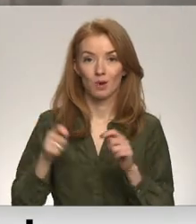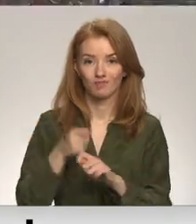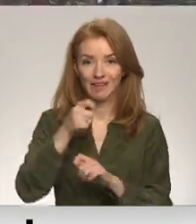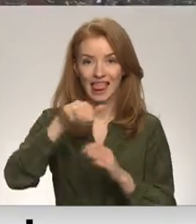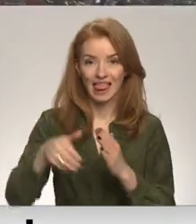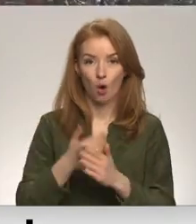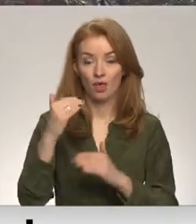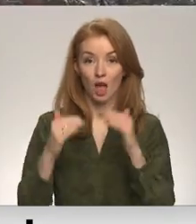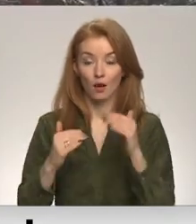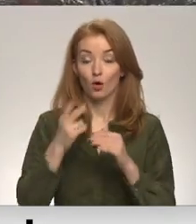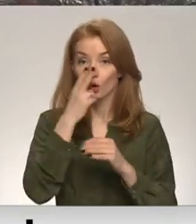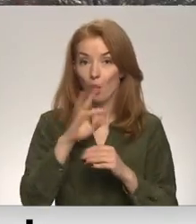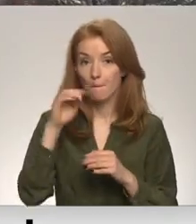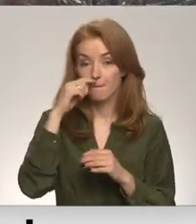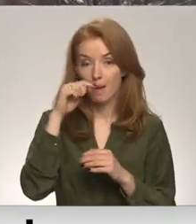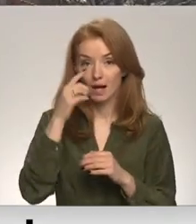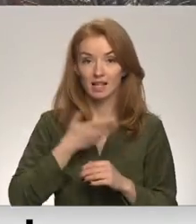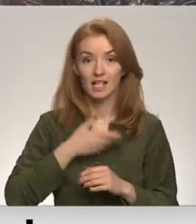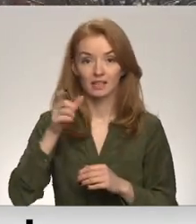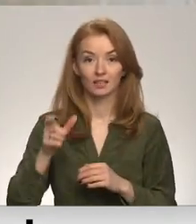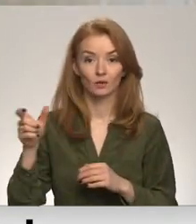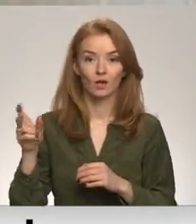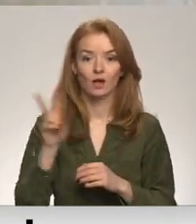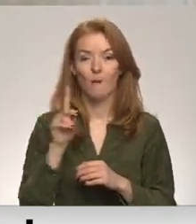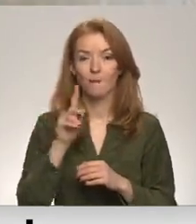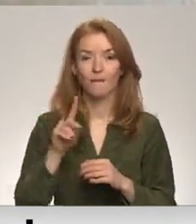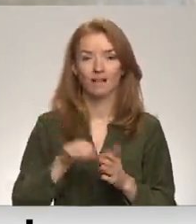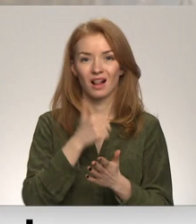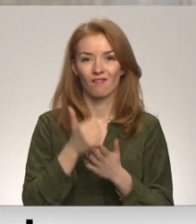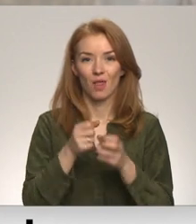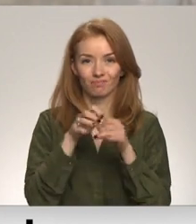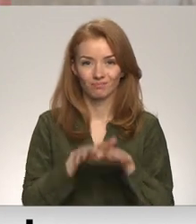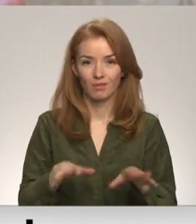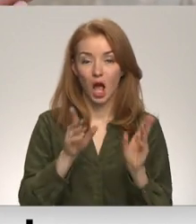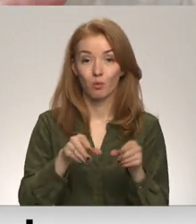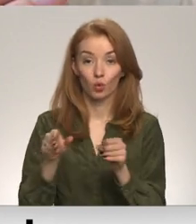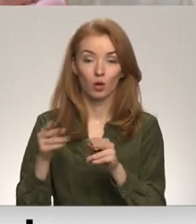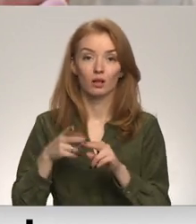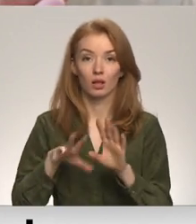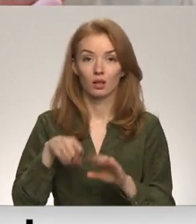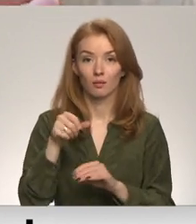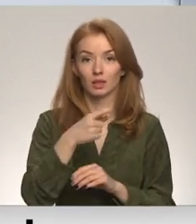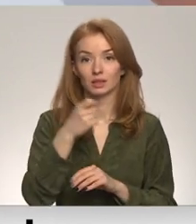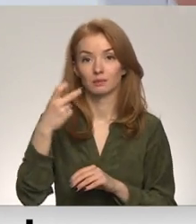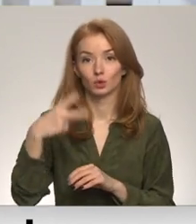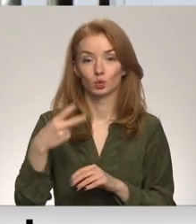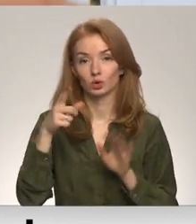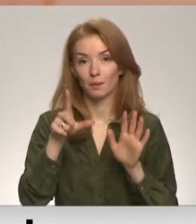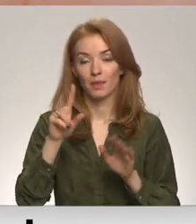tarifu, no marta iedzīvotājiem, kuru mājokļus apsilda centralizētā apkuras sistēma, būs jāmaksā